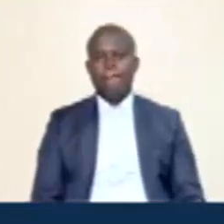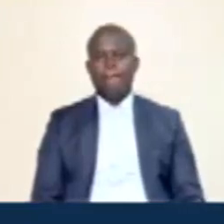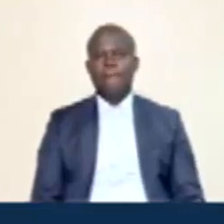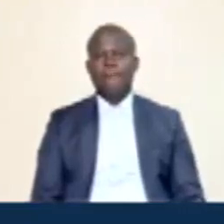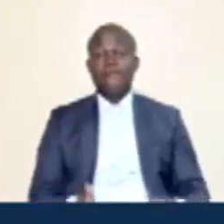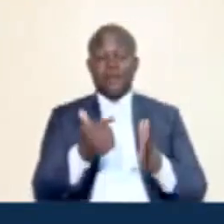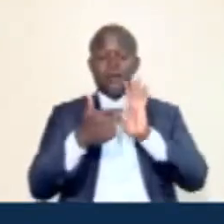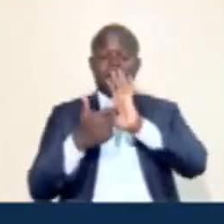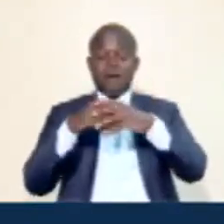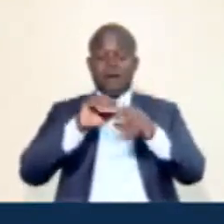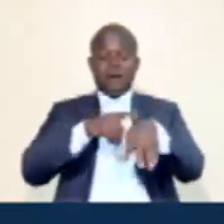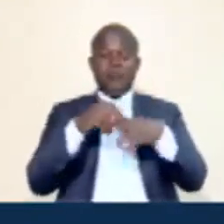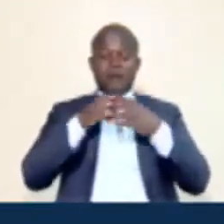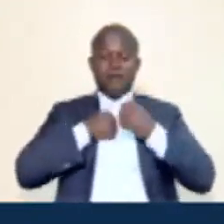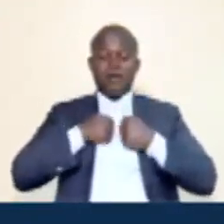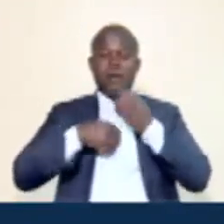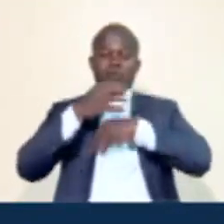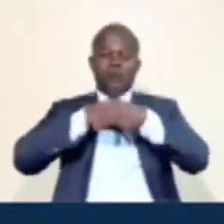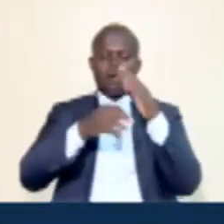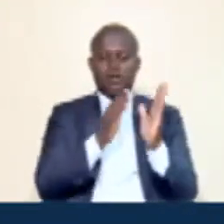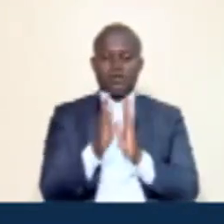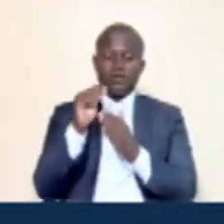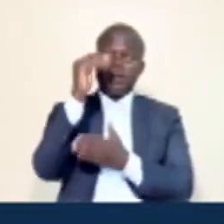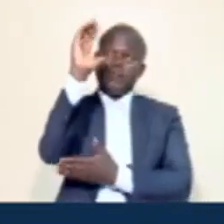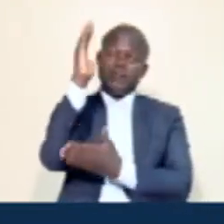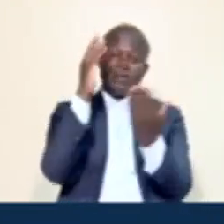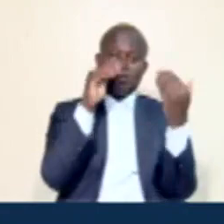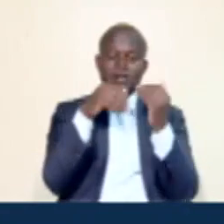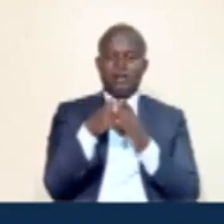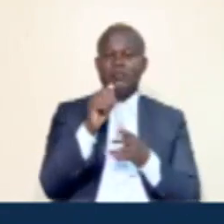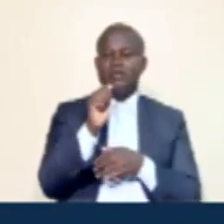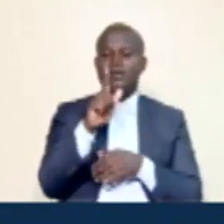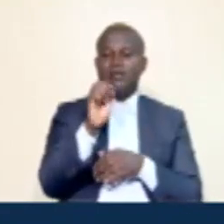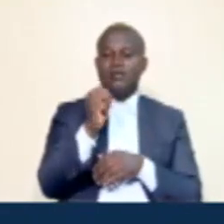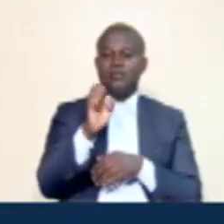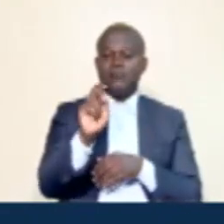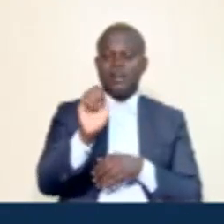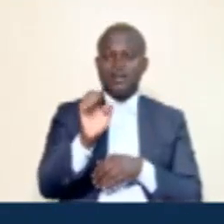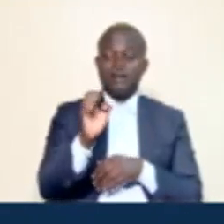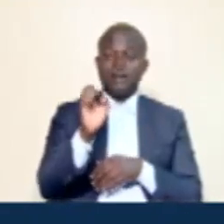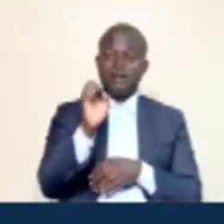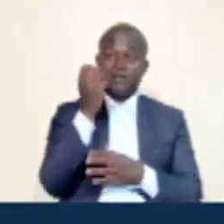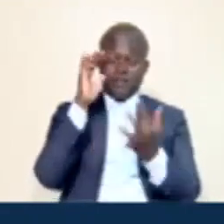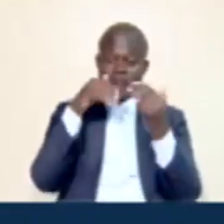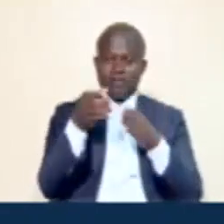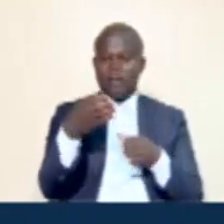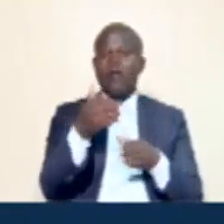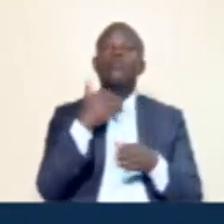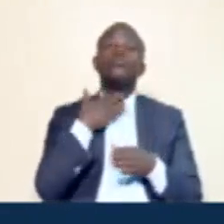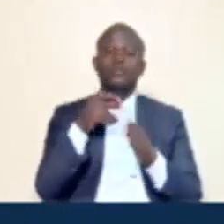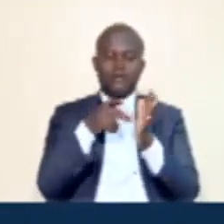ibi barabigaragaza nyamara mu Rwanda hari uruganda rutunganya amapoto y'ibiti rwa Altiment Forest Company aho umuturage ushaka